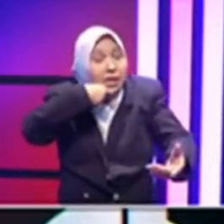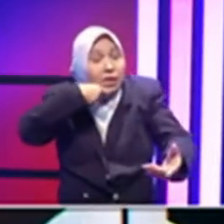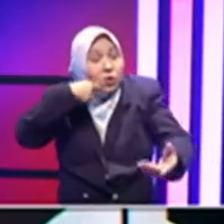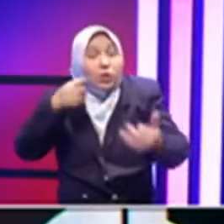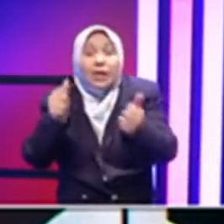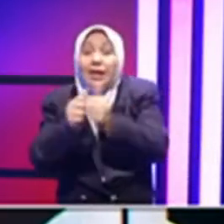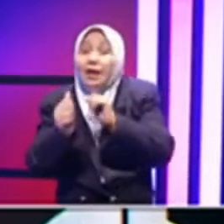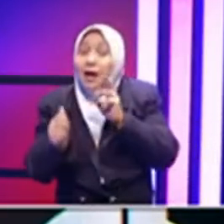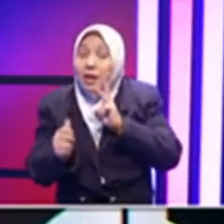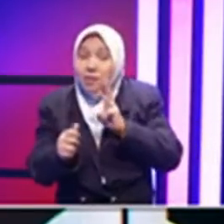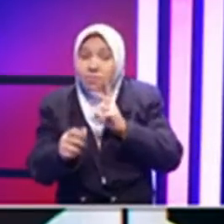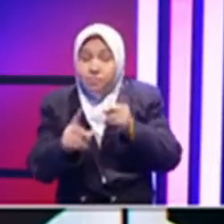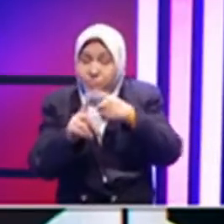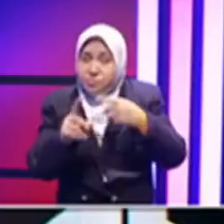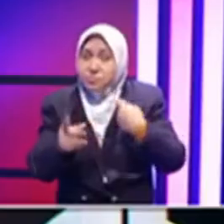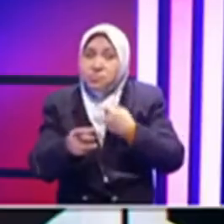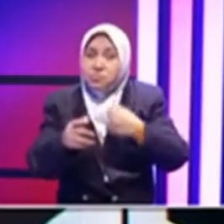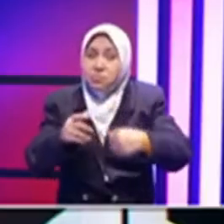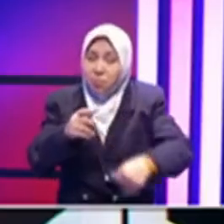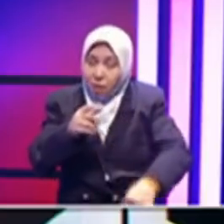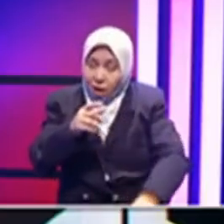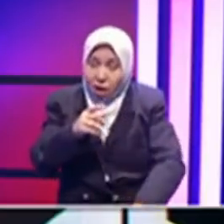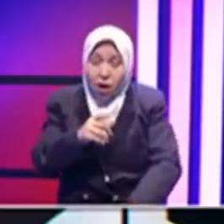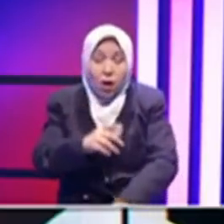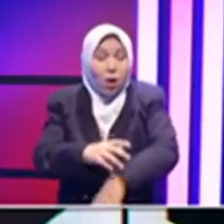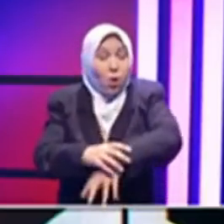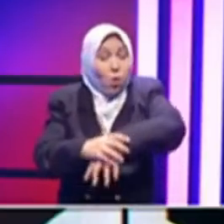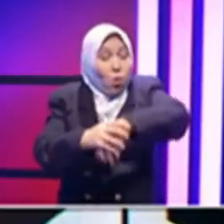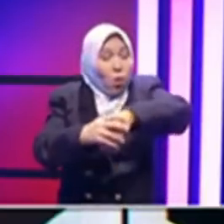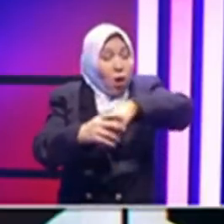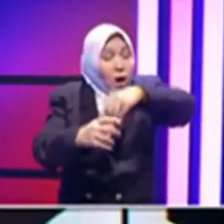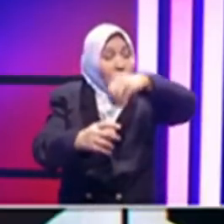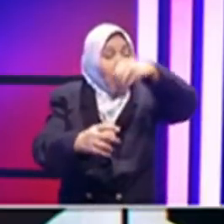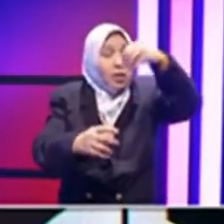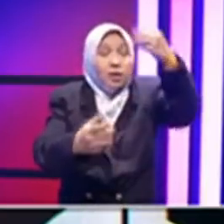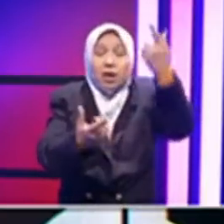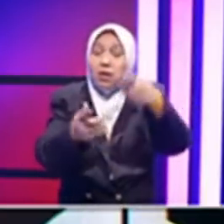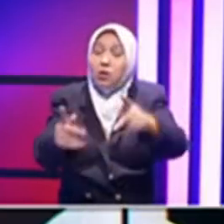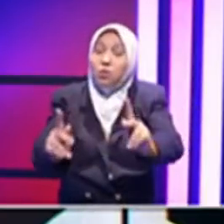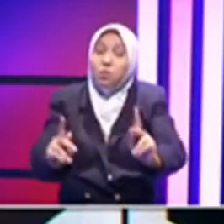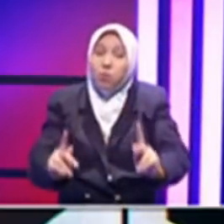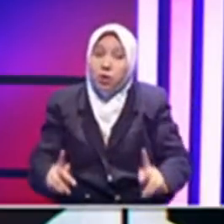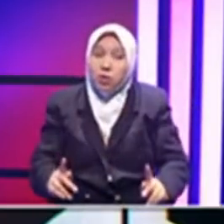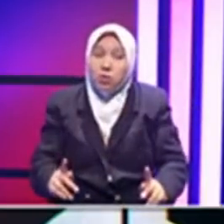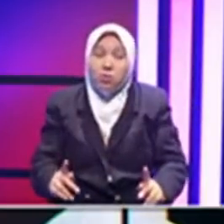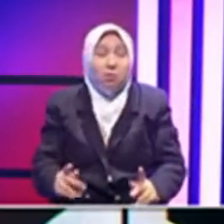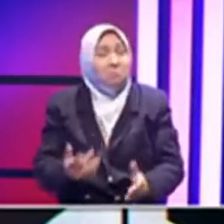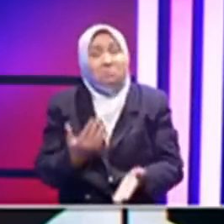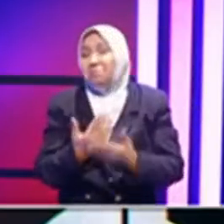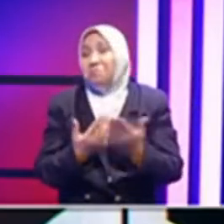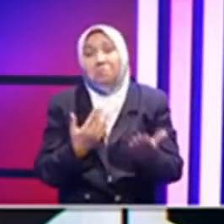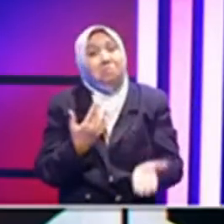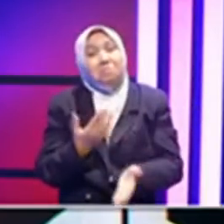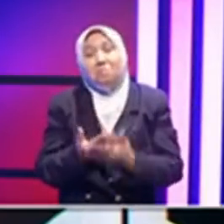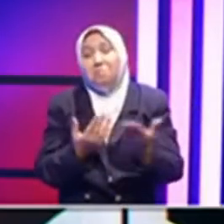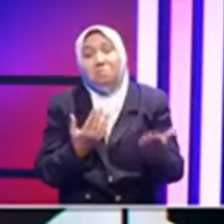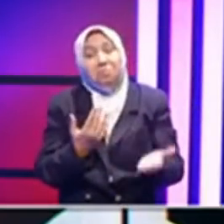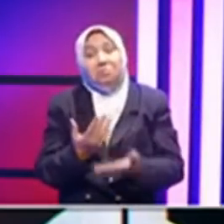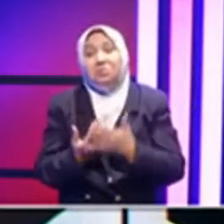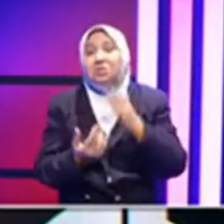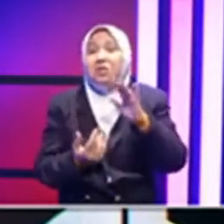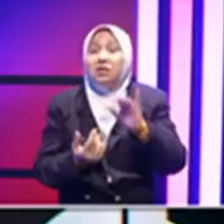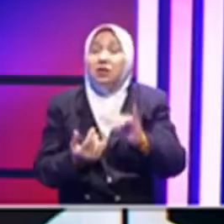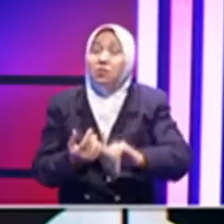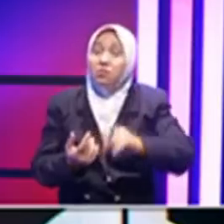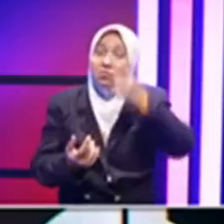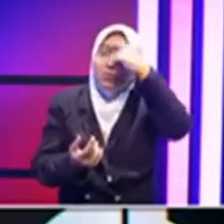maka ketika kita nak dikeluarkan, dikhuruj, dikeluarkan daripada kubur itu, mudah bagi Allah. Yang kontang pun tak ada apa-apa,